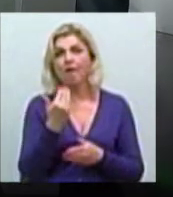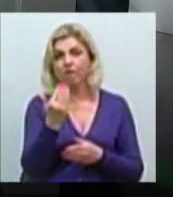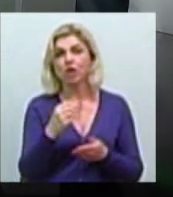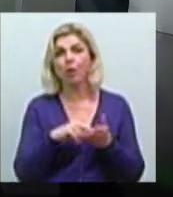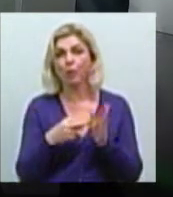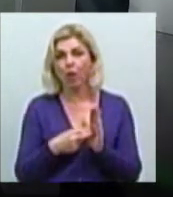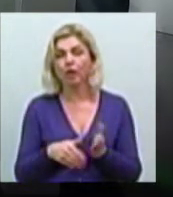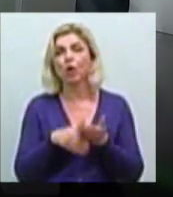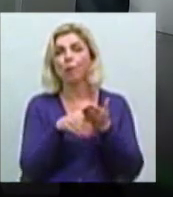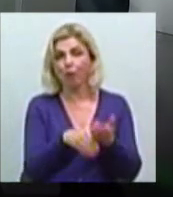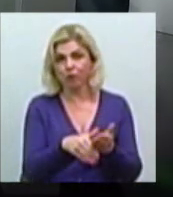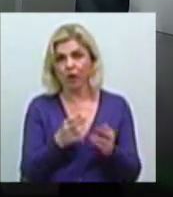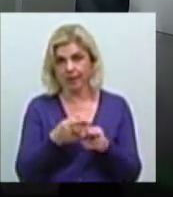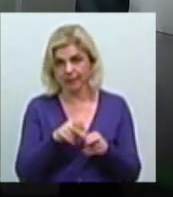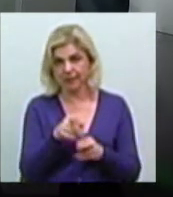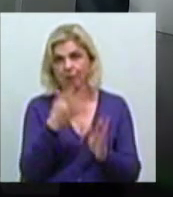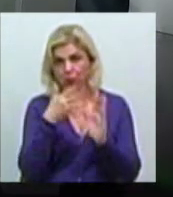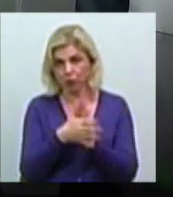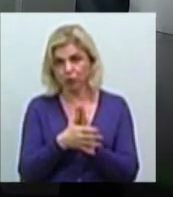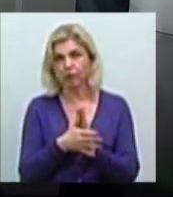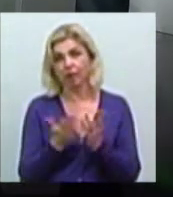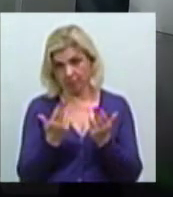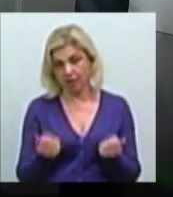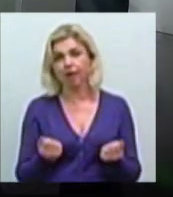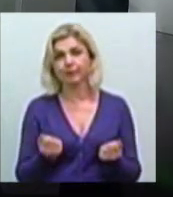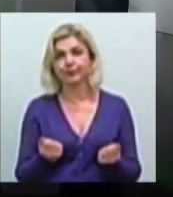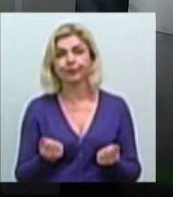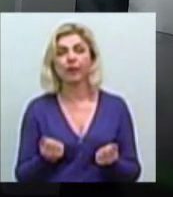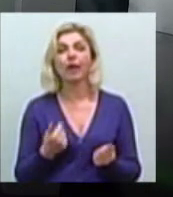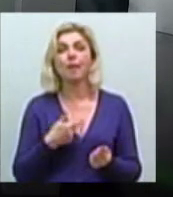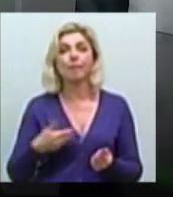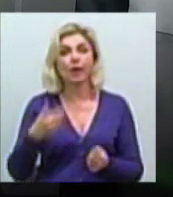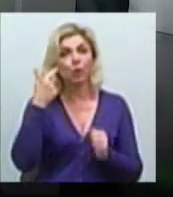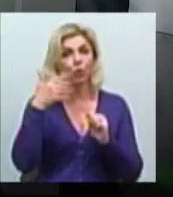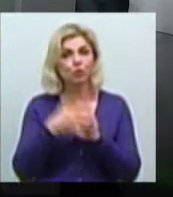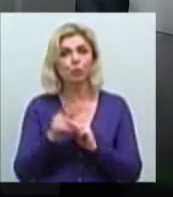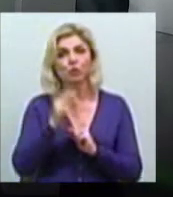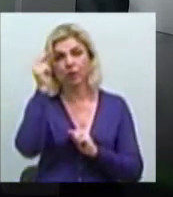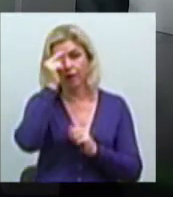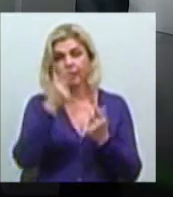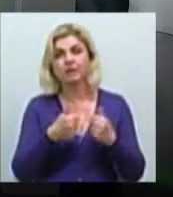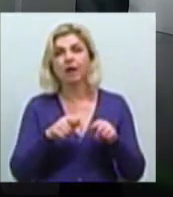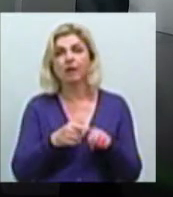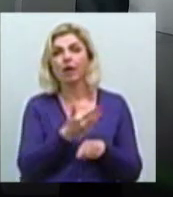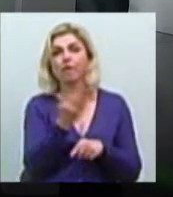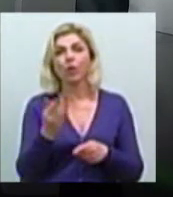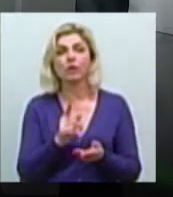допомагає, сприяє цій прозорості? Чи як це? Так. Ми розуміємо, що навчальні заклади, вони повинні